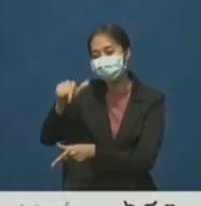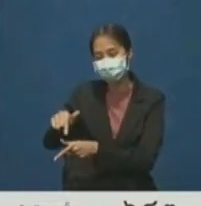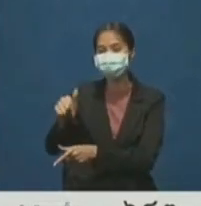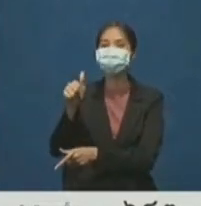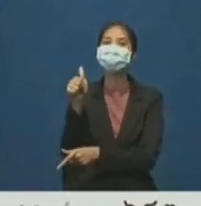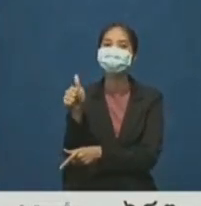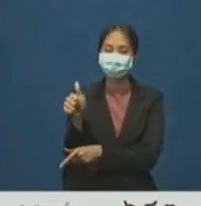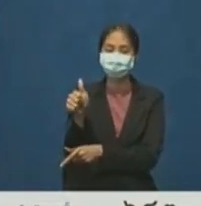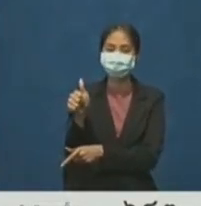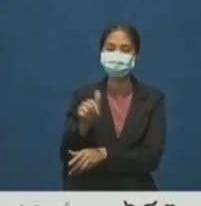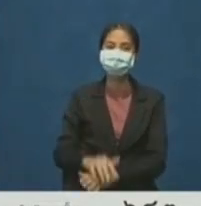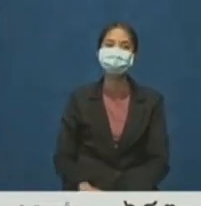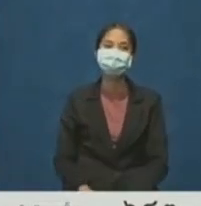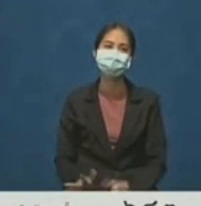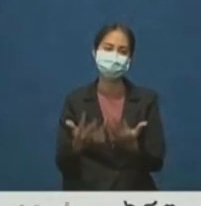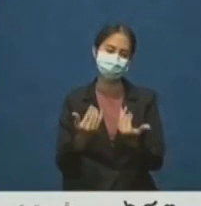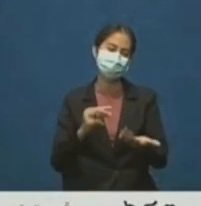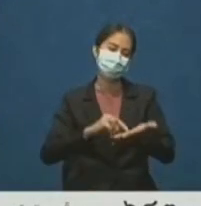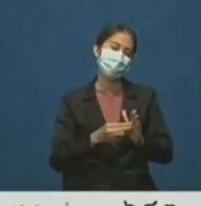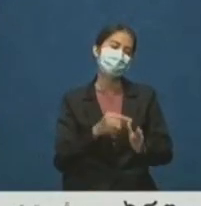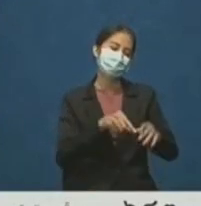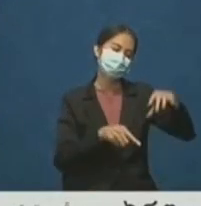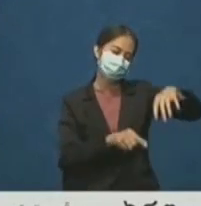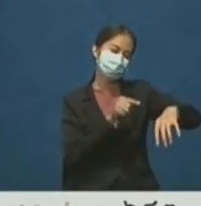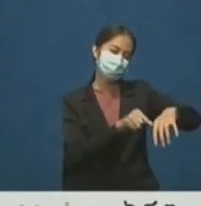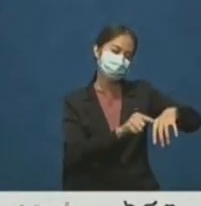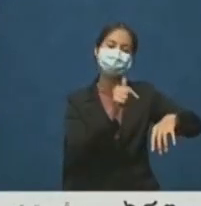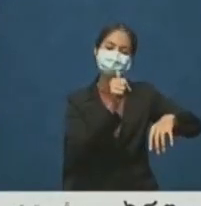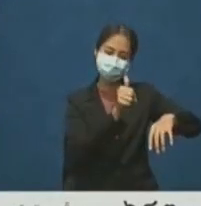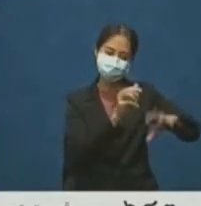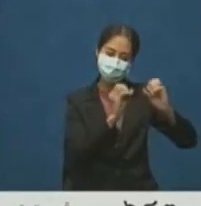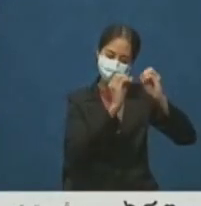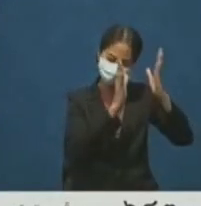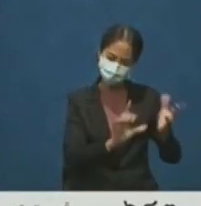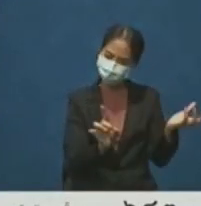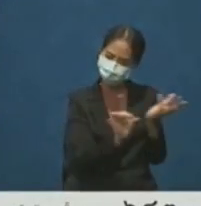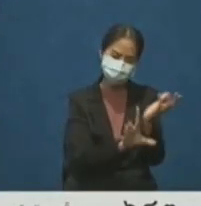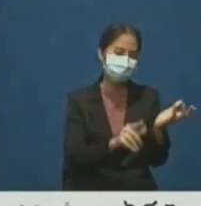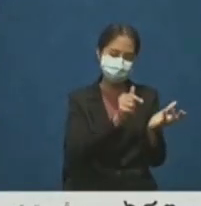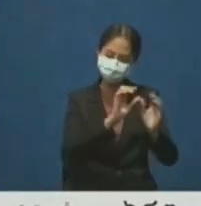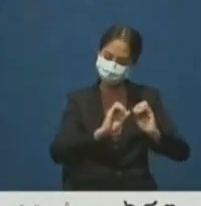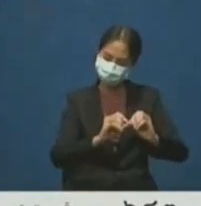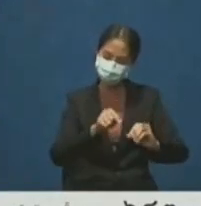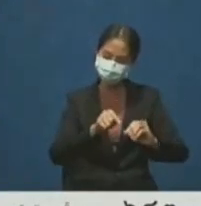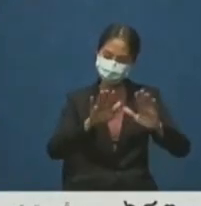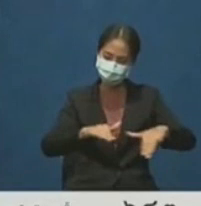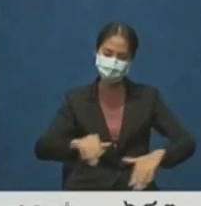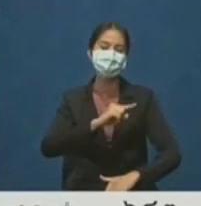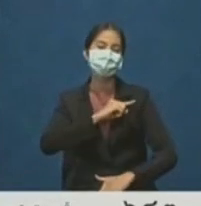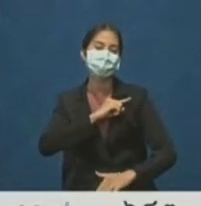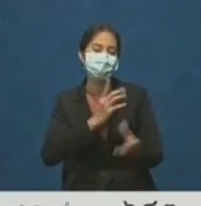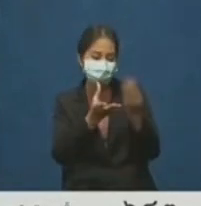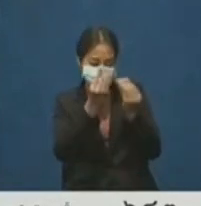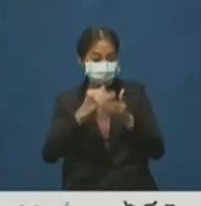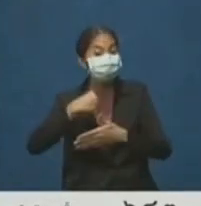พ่อแม่ของเรานะครับอันนี้ก็คือสถาบันการศึกษาที่ดีบุคลากรการศึกษาที่มีคุณภา